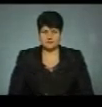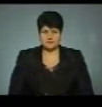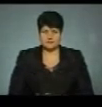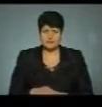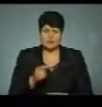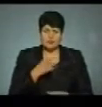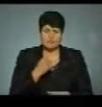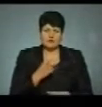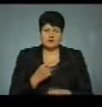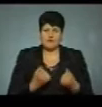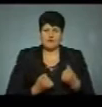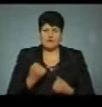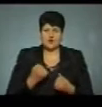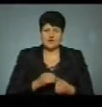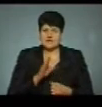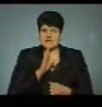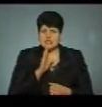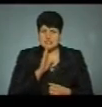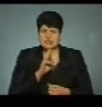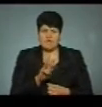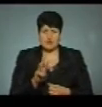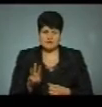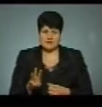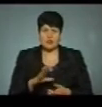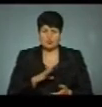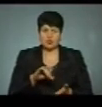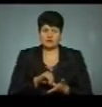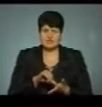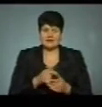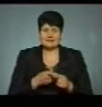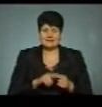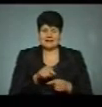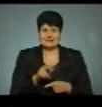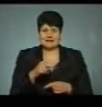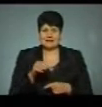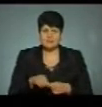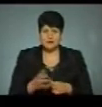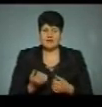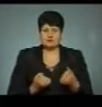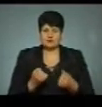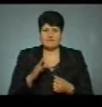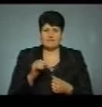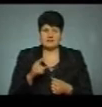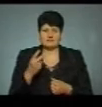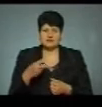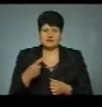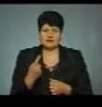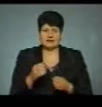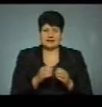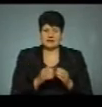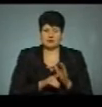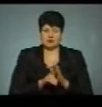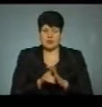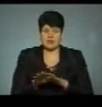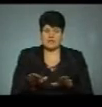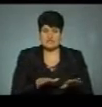словами водійки автомобіля Volkswagen Golf, яка була учасницею цієї ДТП, автомобіль ВАЗ-2110 почало заносити на